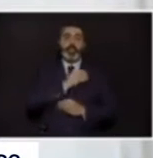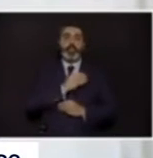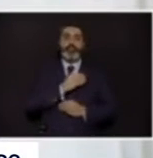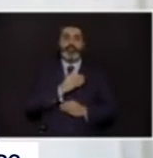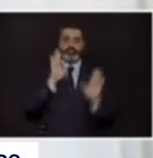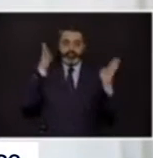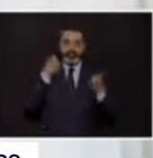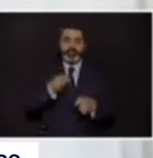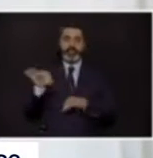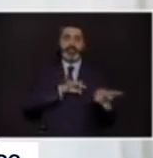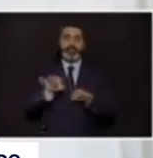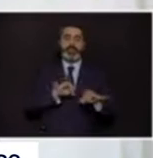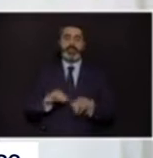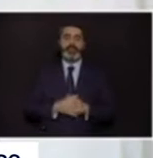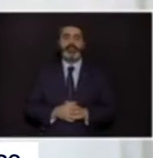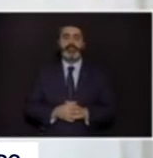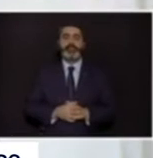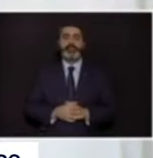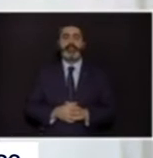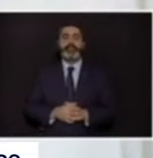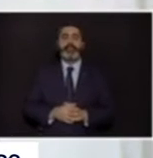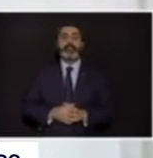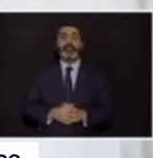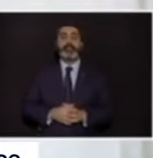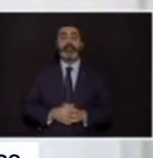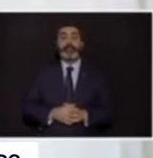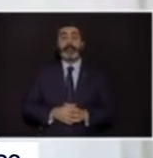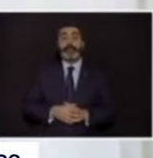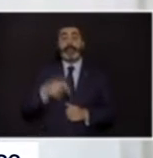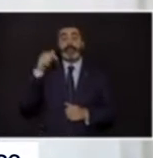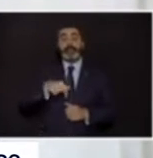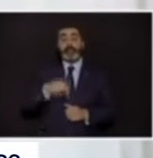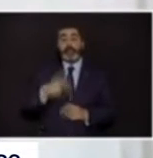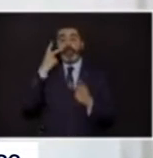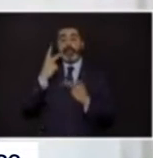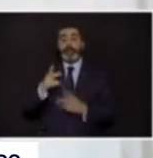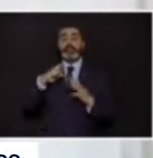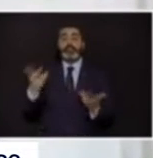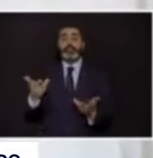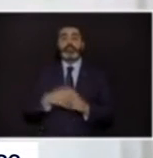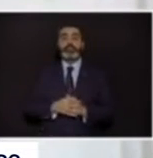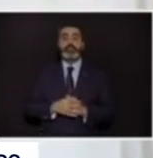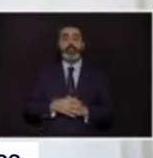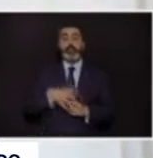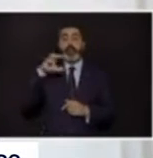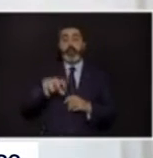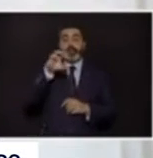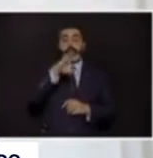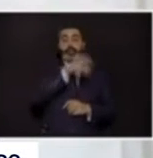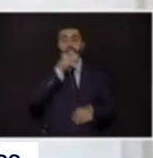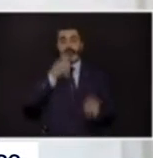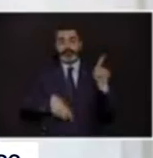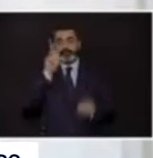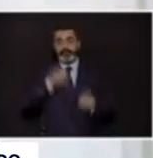Εξ όσων υπήρξε σήμερα, λόγω γενιοδορίας, διότι πολύ συχνά οι πολιτικές ορισμένων ευρωπαϊκών κυβερνήσεων